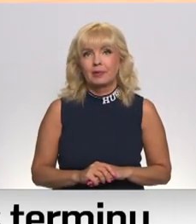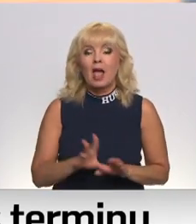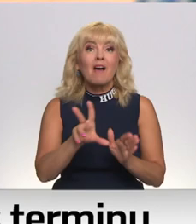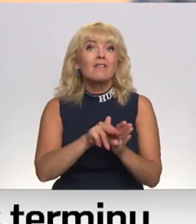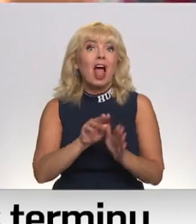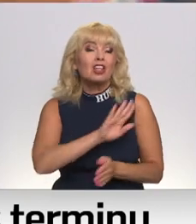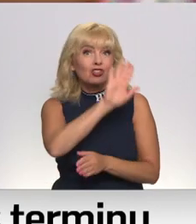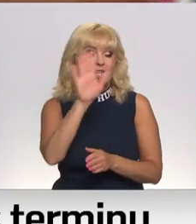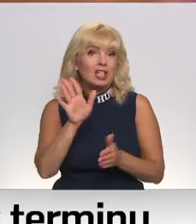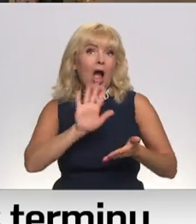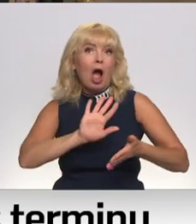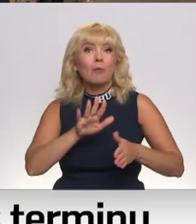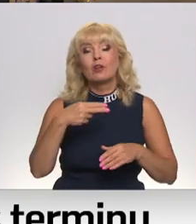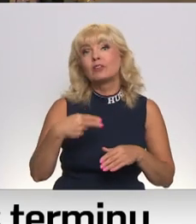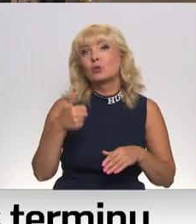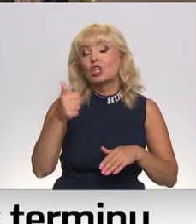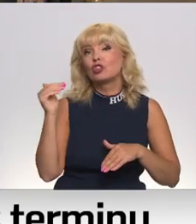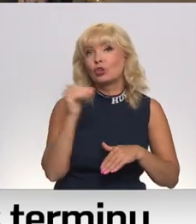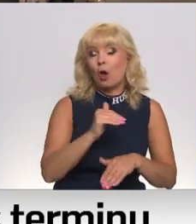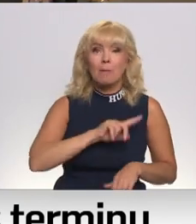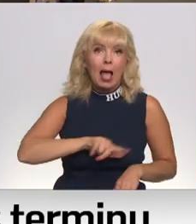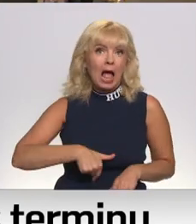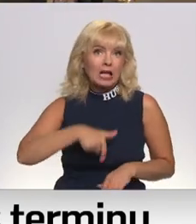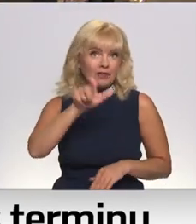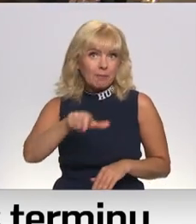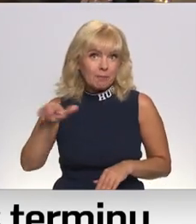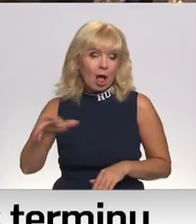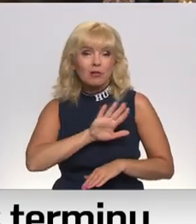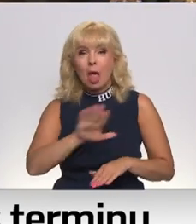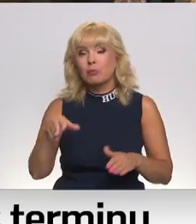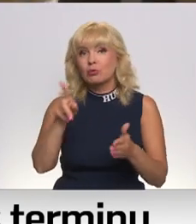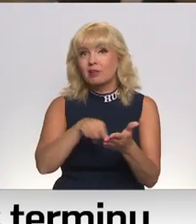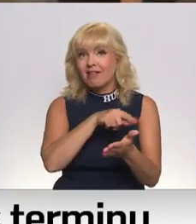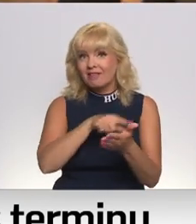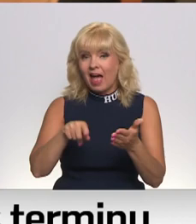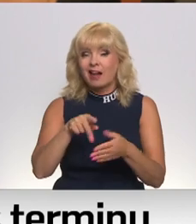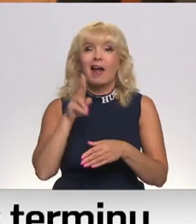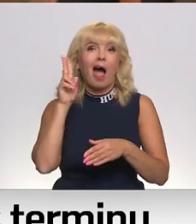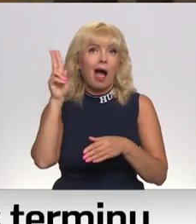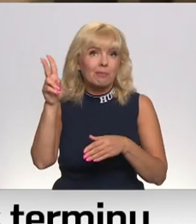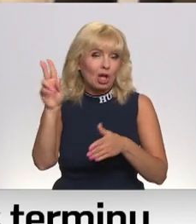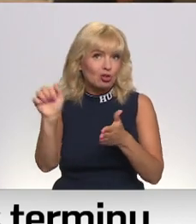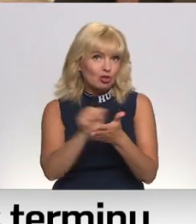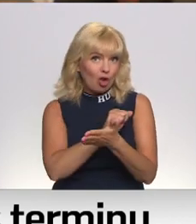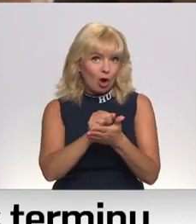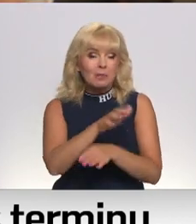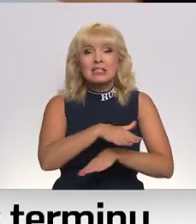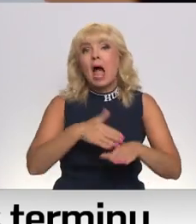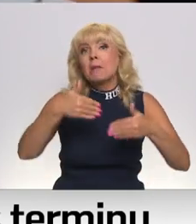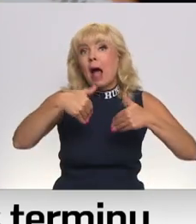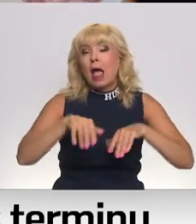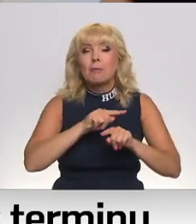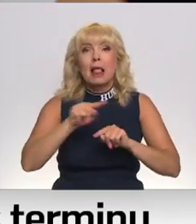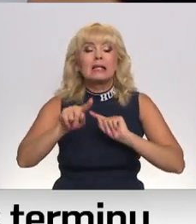Vēlēšanu dienā aptuveni 26 tūkstošiem Latvijas pilsoņu nebūs derīgu personu apliecinošu dokumentu. Saeima šodien lēma